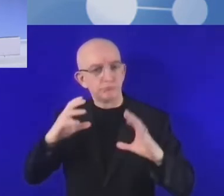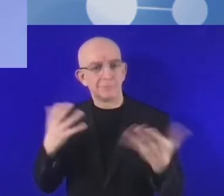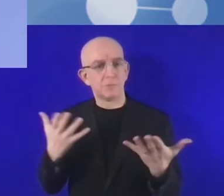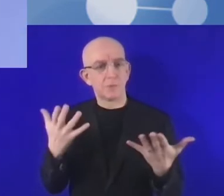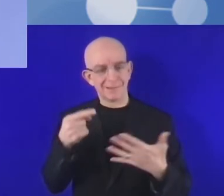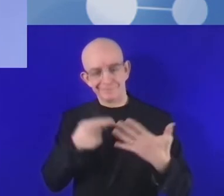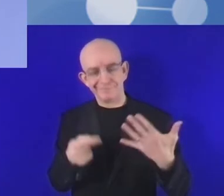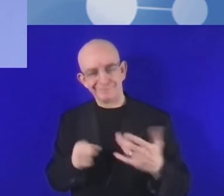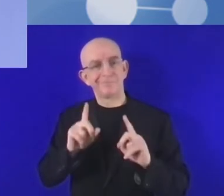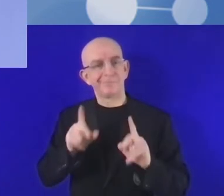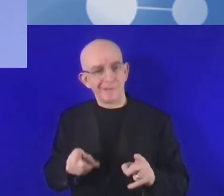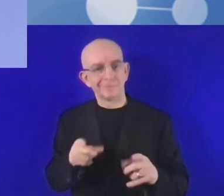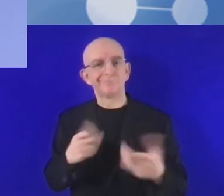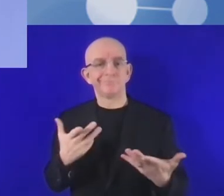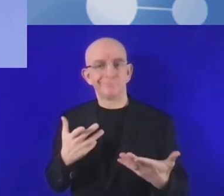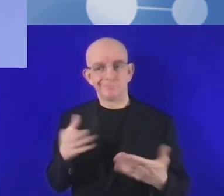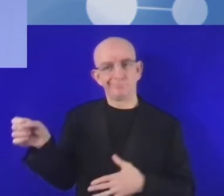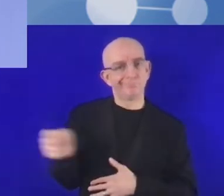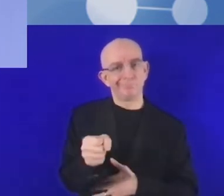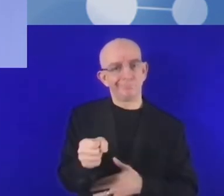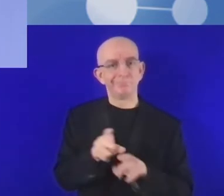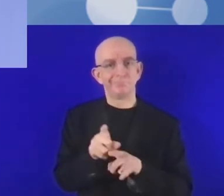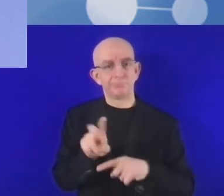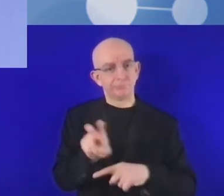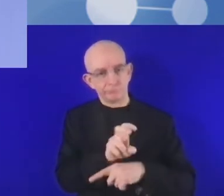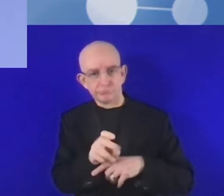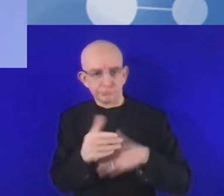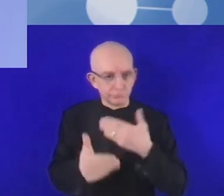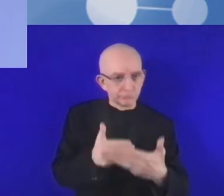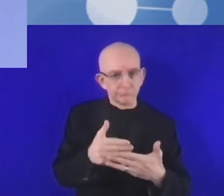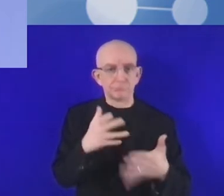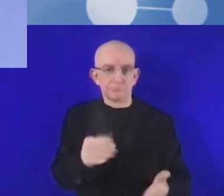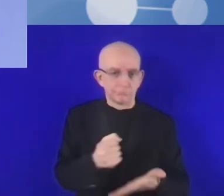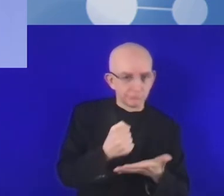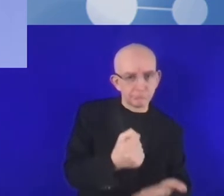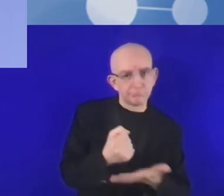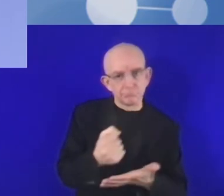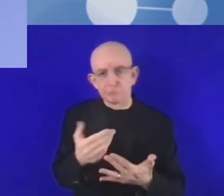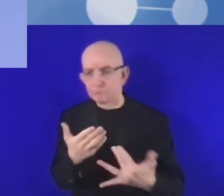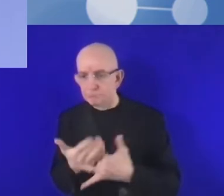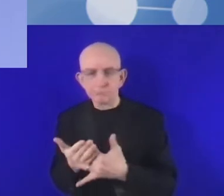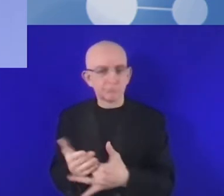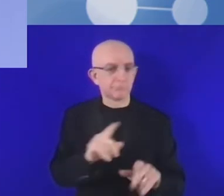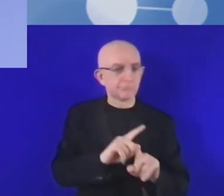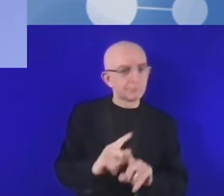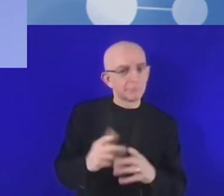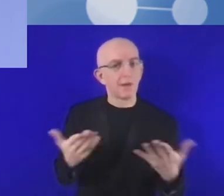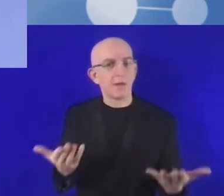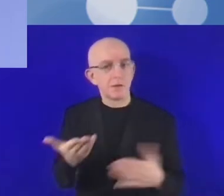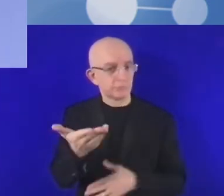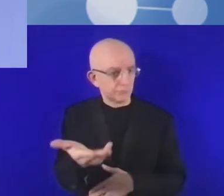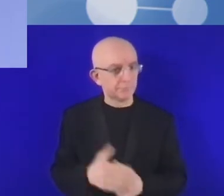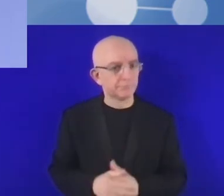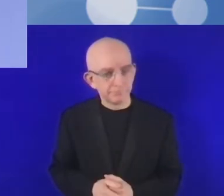要哪些技术方面的支持和法律？大家知道，数